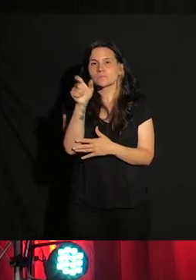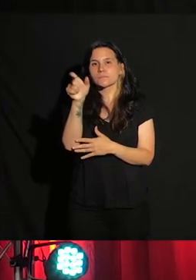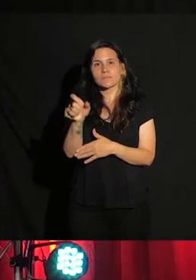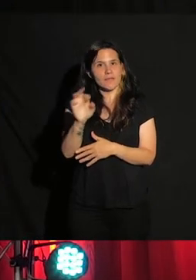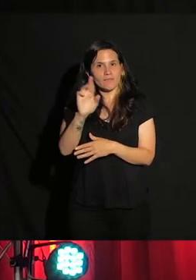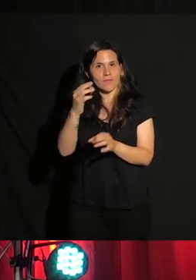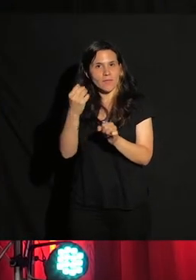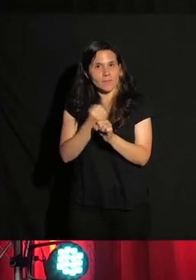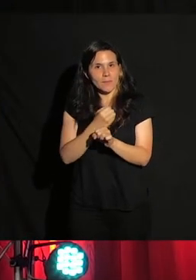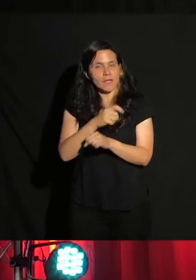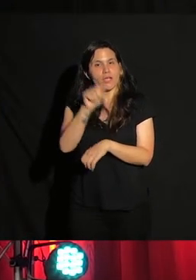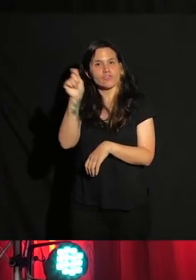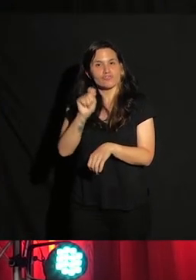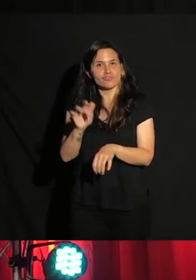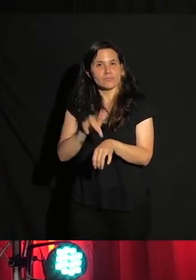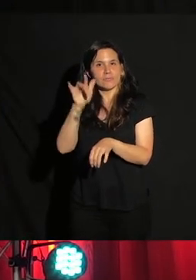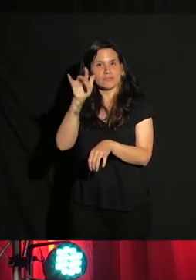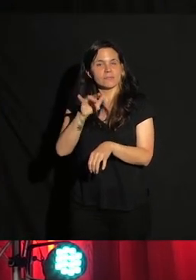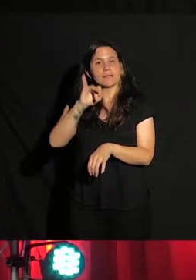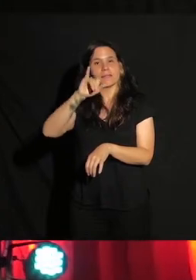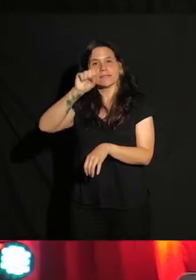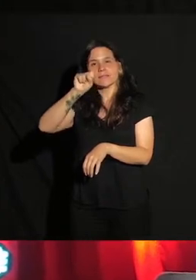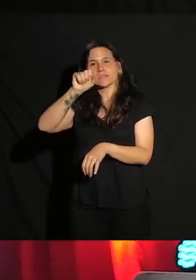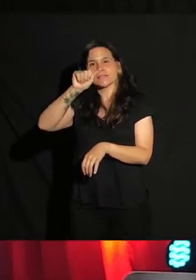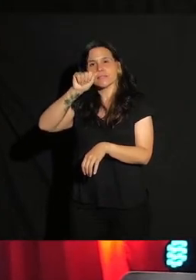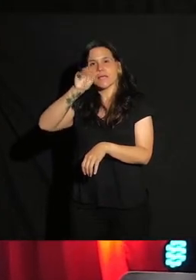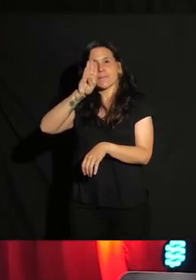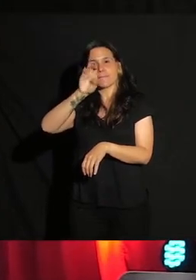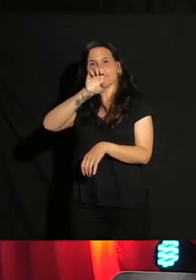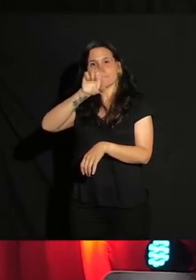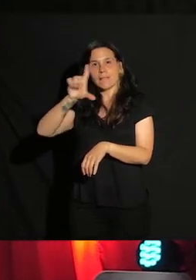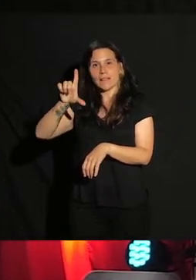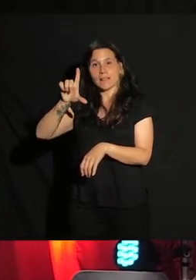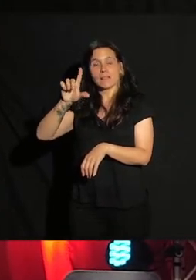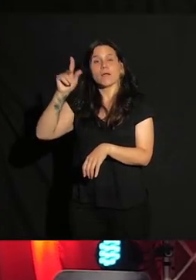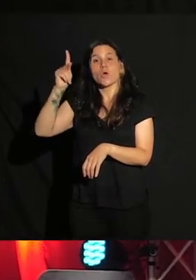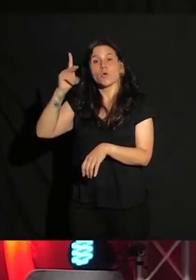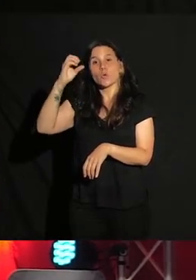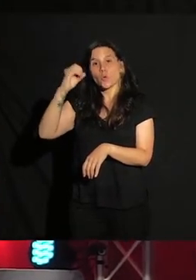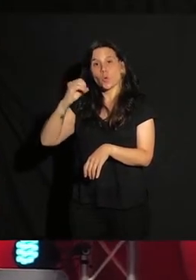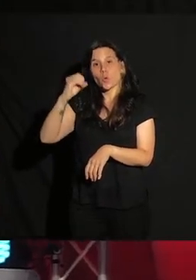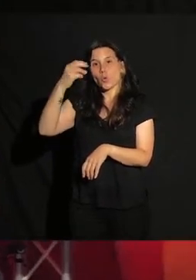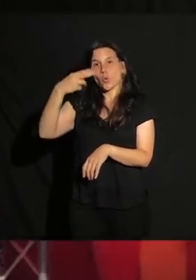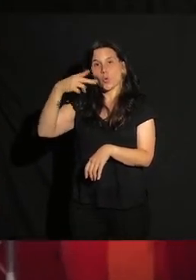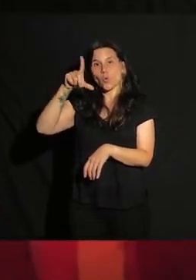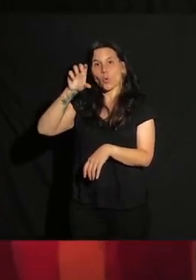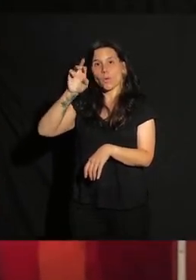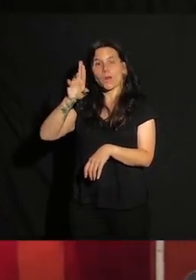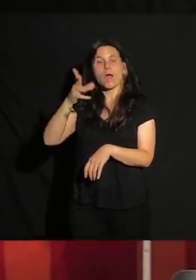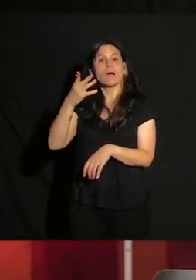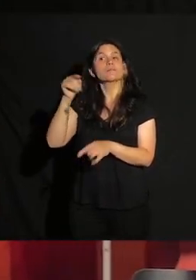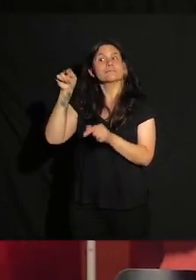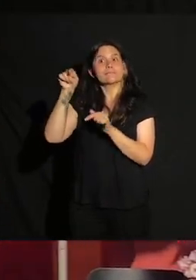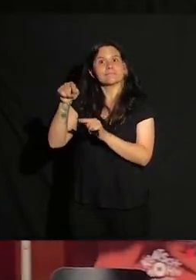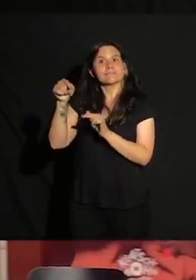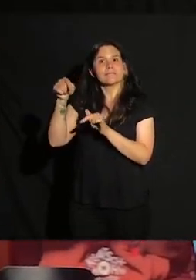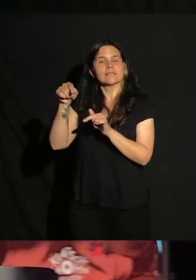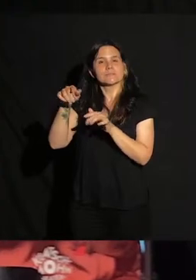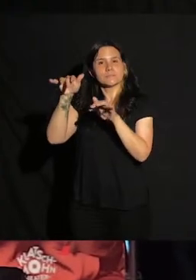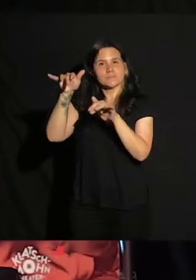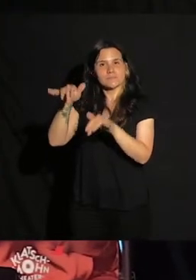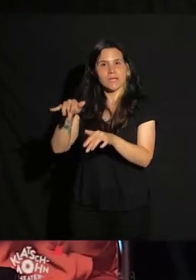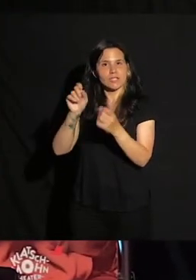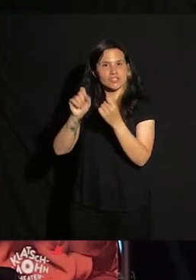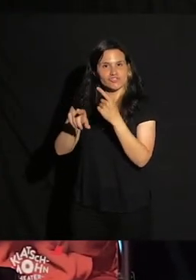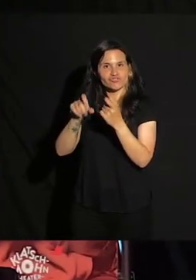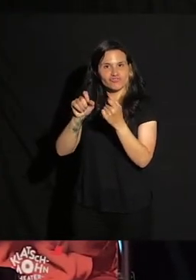geführt, Isabel Köhler. Und die ist heute Abend auch beim Chat. Und jetzt sage ich